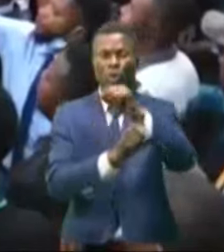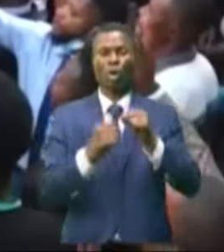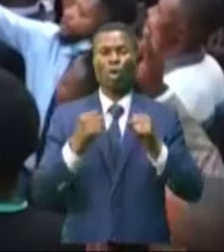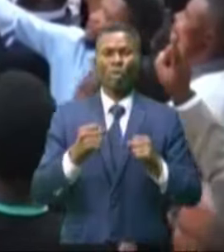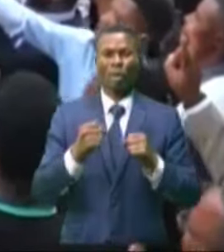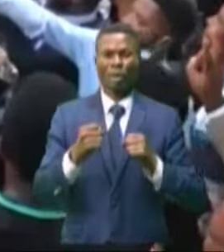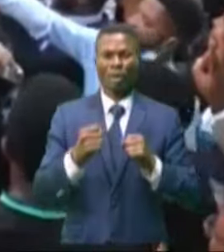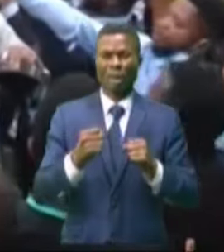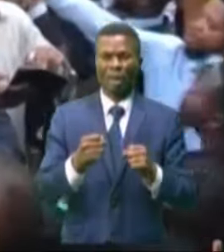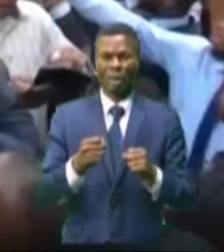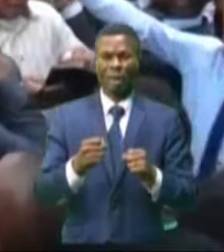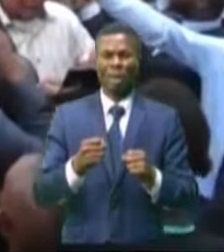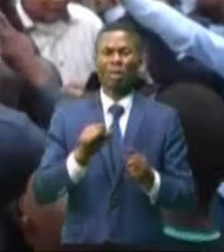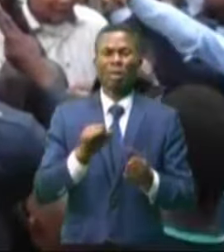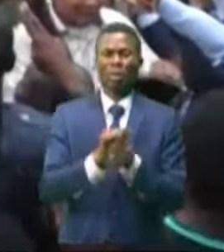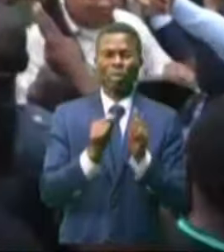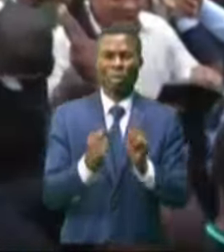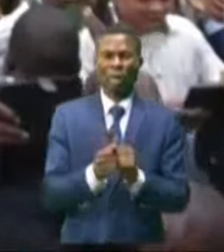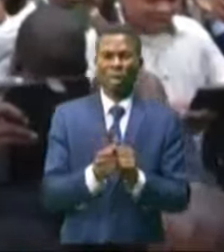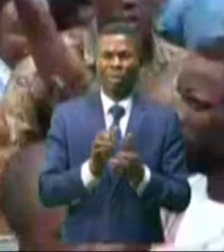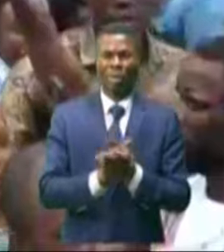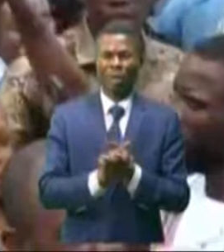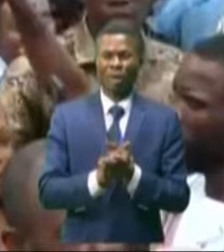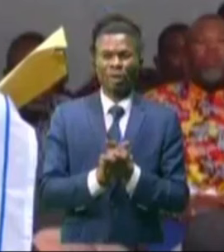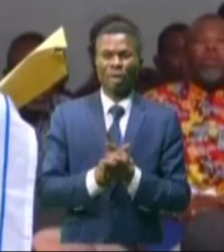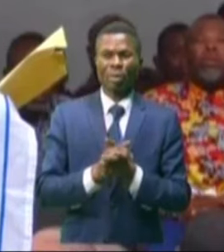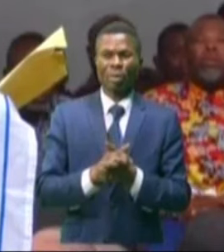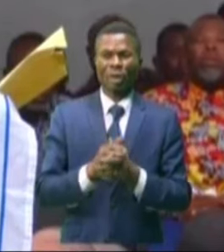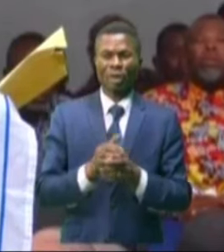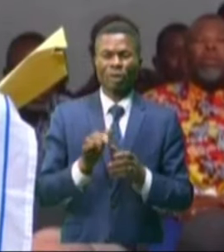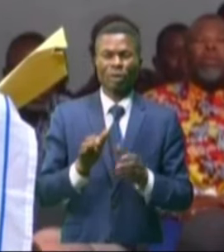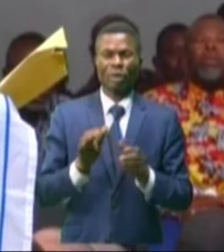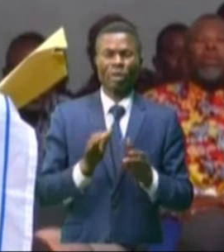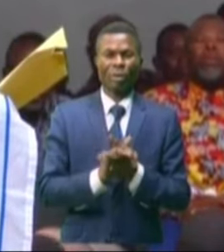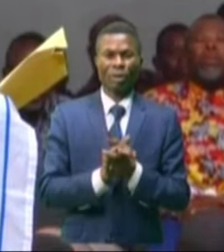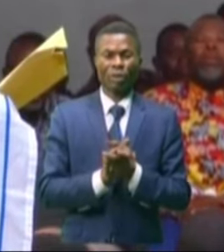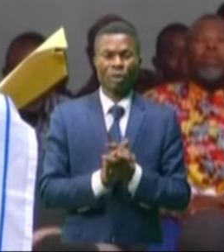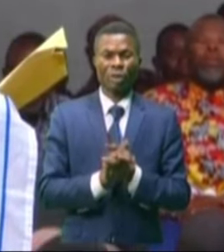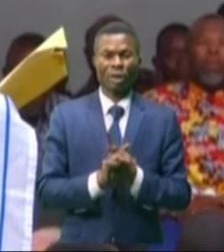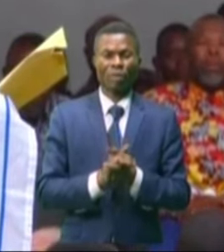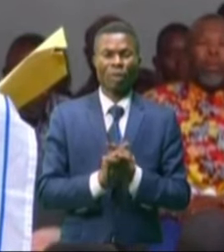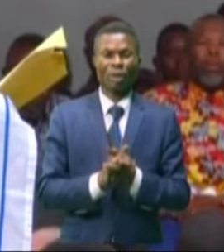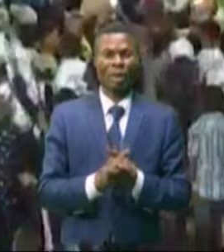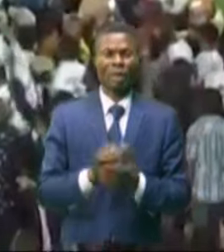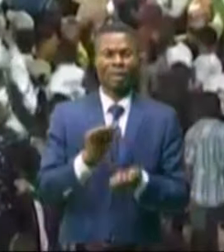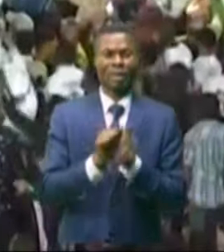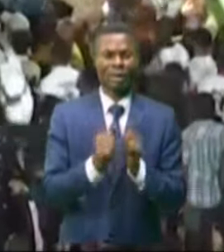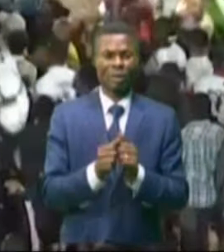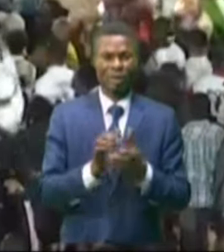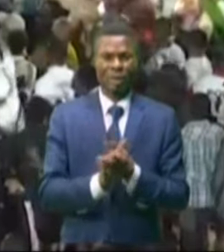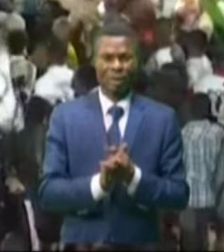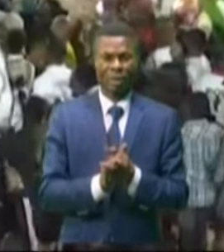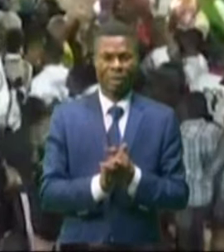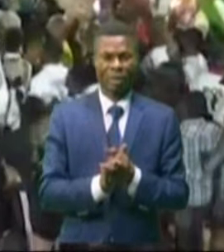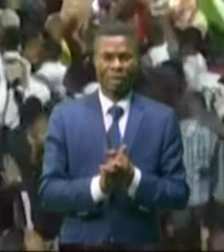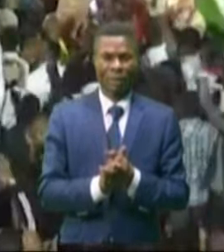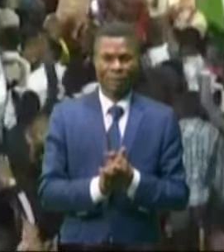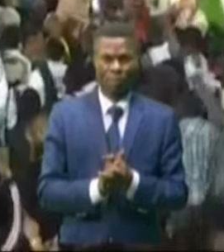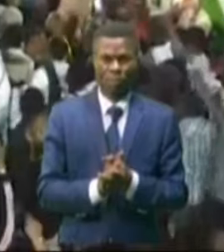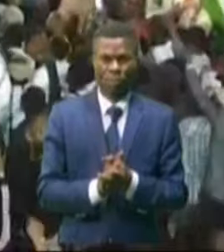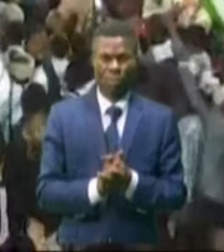au gestionnaire au quotidien de son parti, secrétaire général honorable Augustin Kabuya.